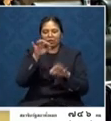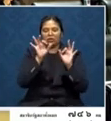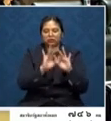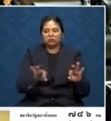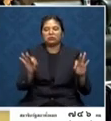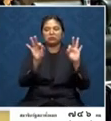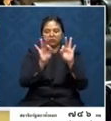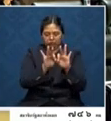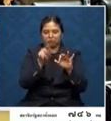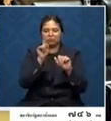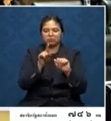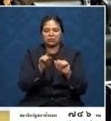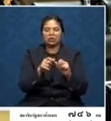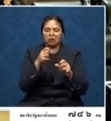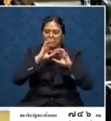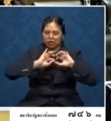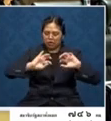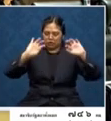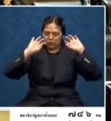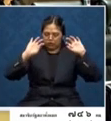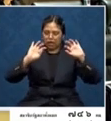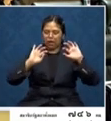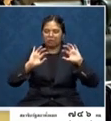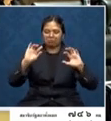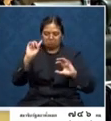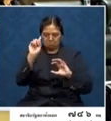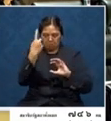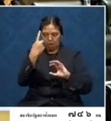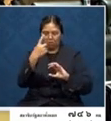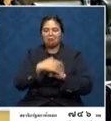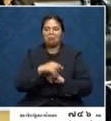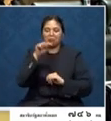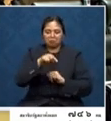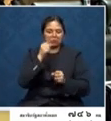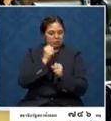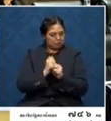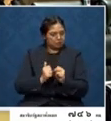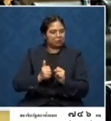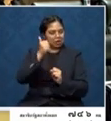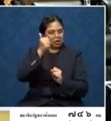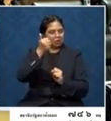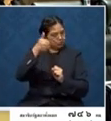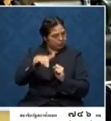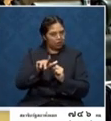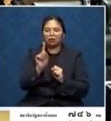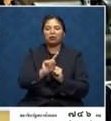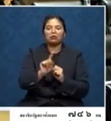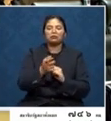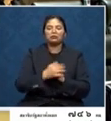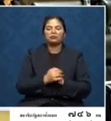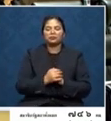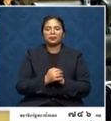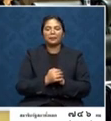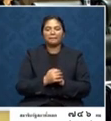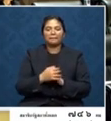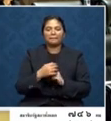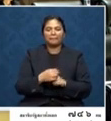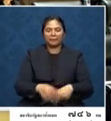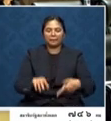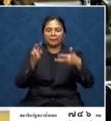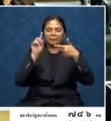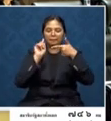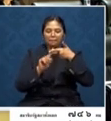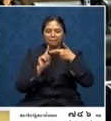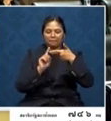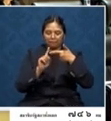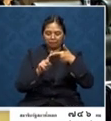ที่จะท้าทายฝีมือรัฐบาลชุดใหม่ชุดนี้เป็นอย่างมากค่ะในประเด็นที่2ค่ะที่ฉันอยากจะขออภิปรายสนับส